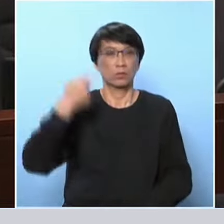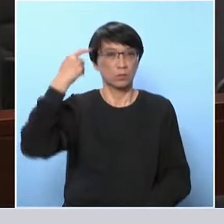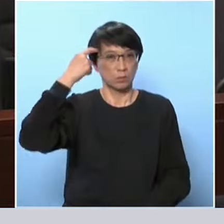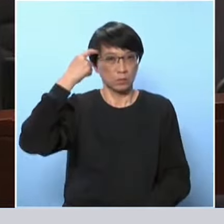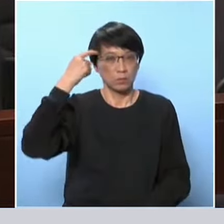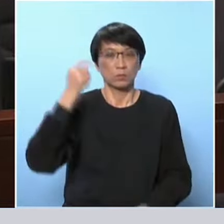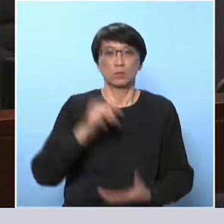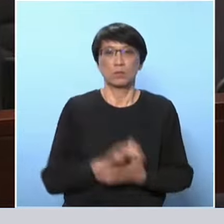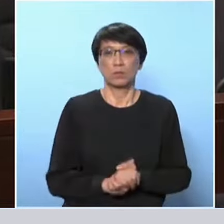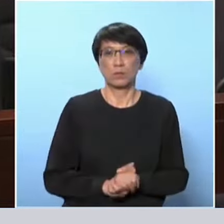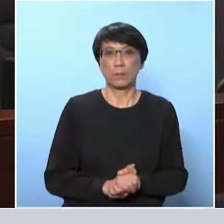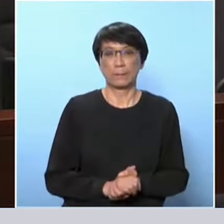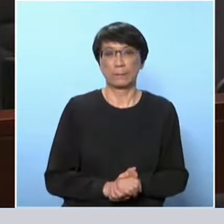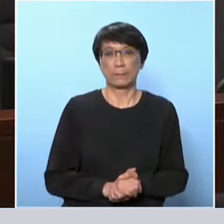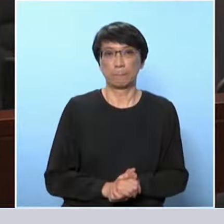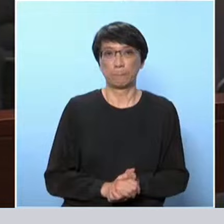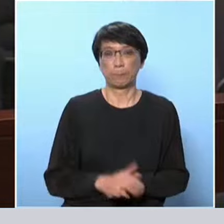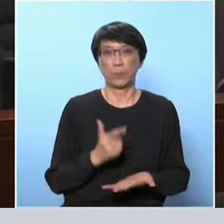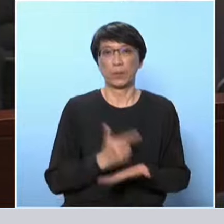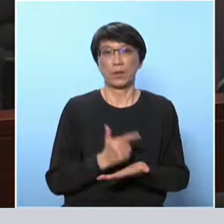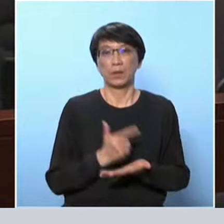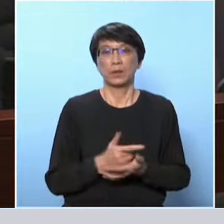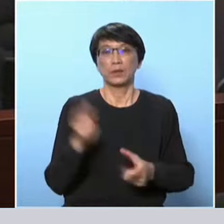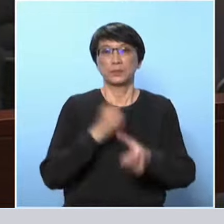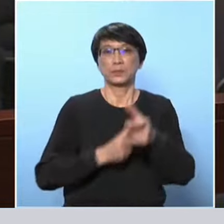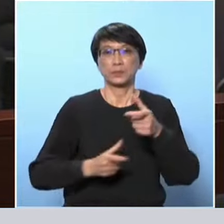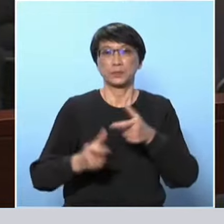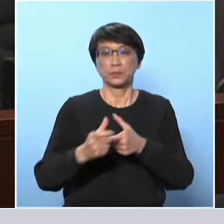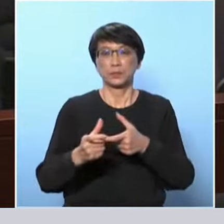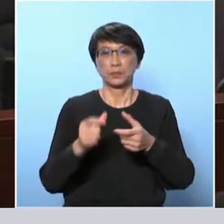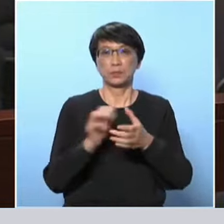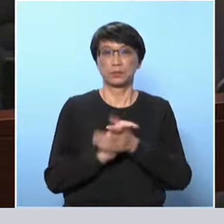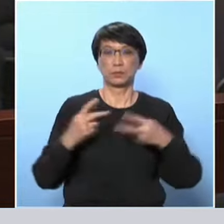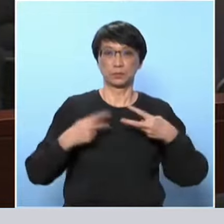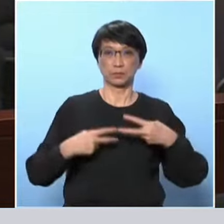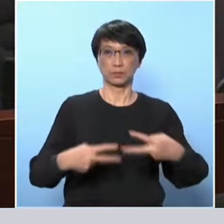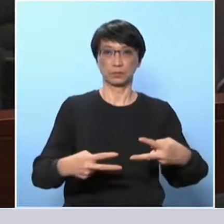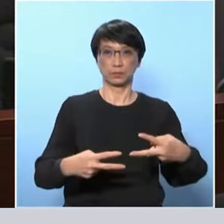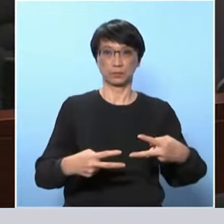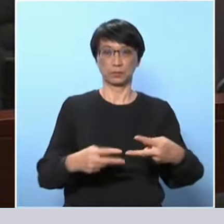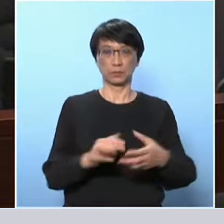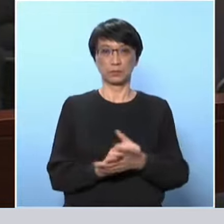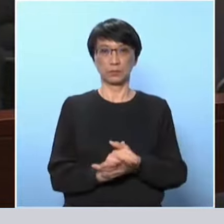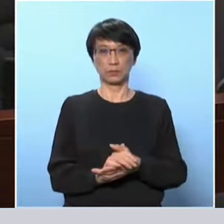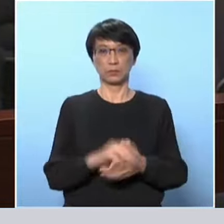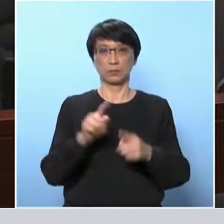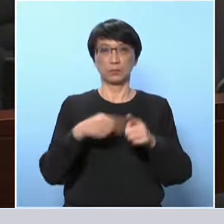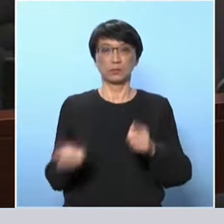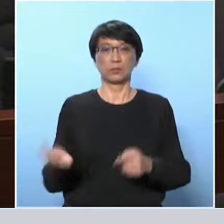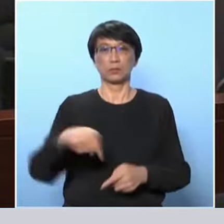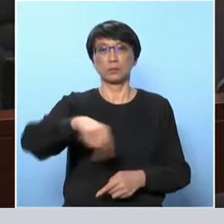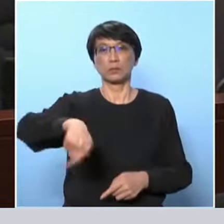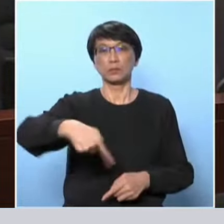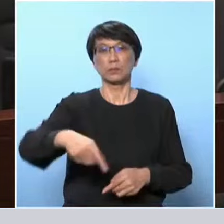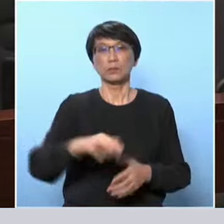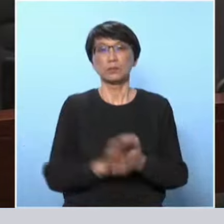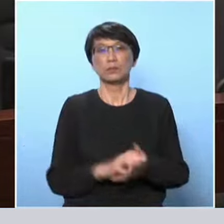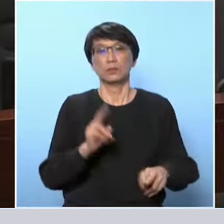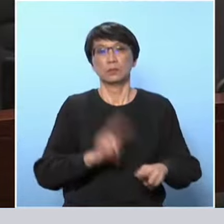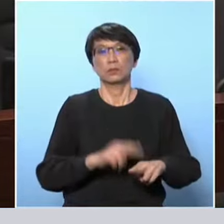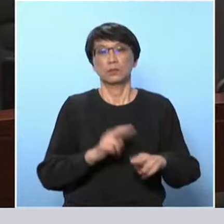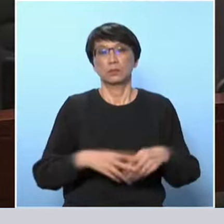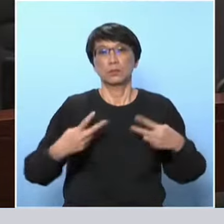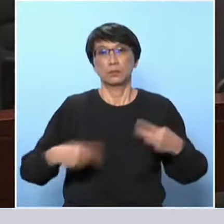維。咁更多係重視產業嘅導向、產業嘅發展，亦都配合大灣區、配合國家嘅策